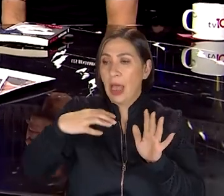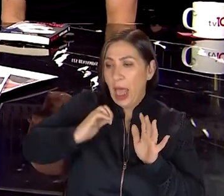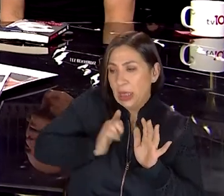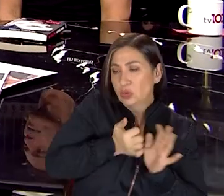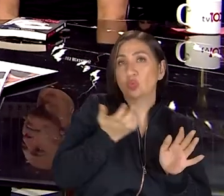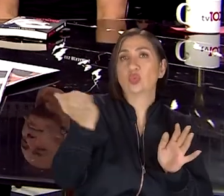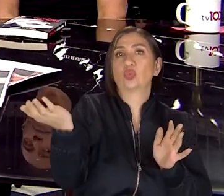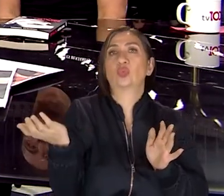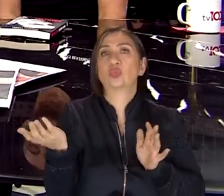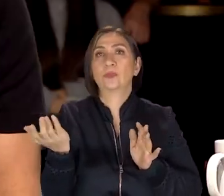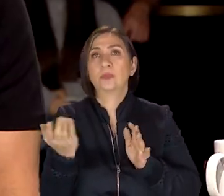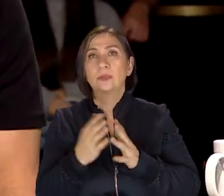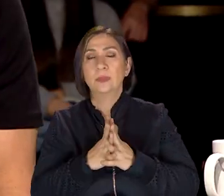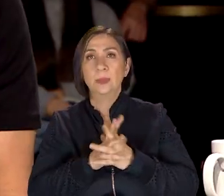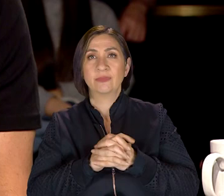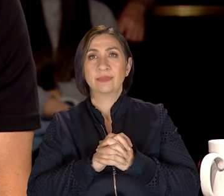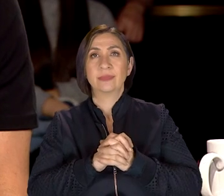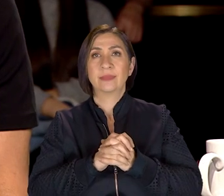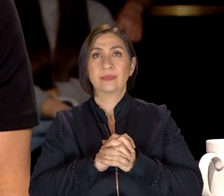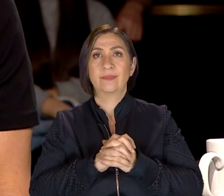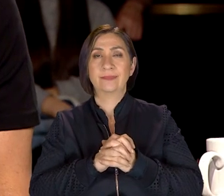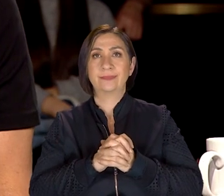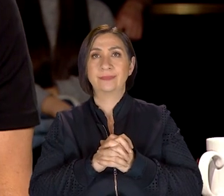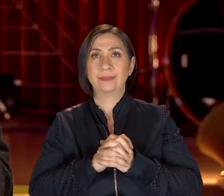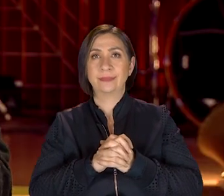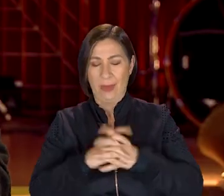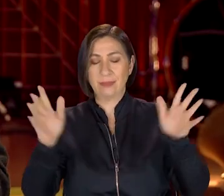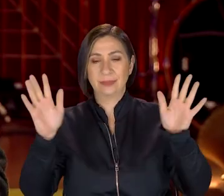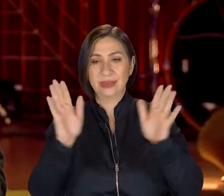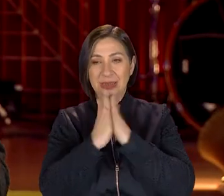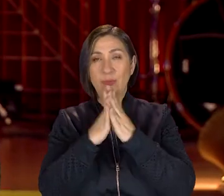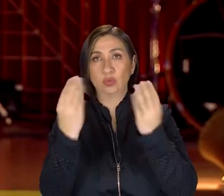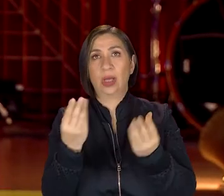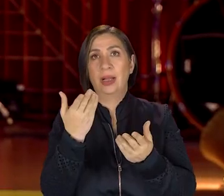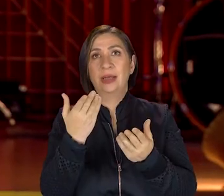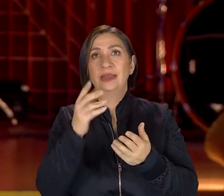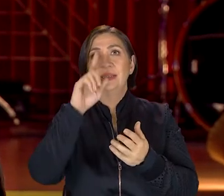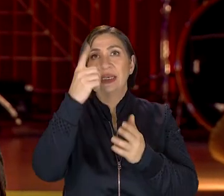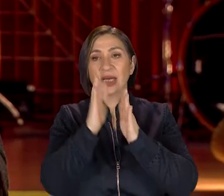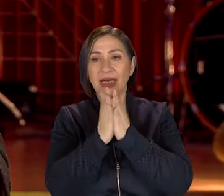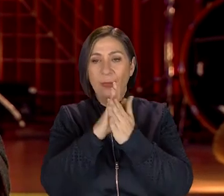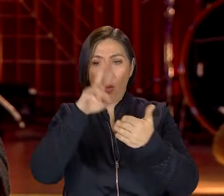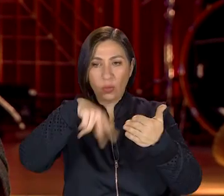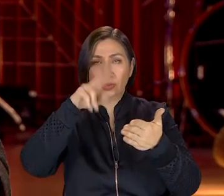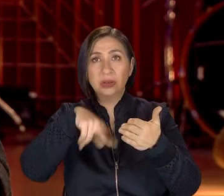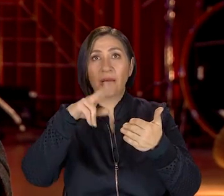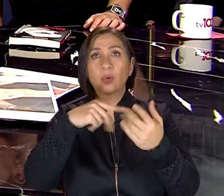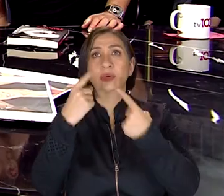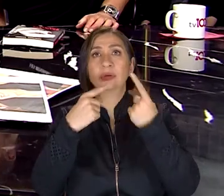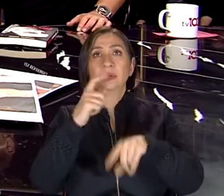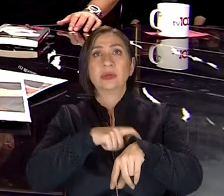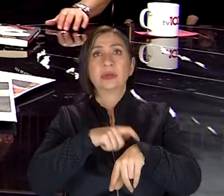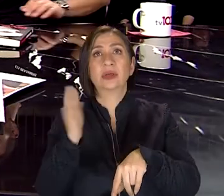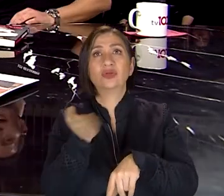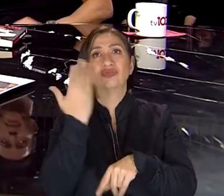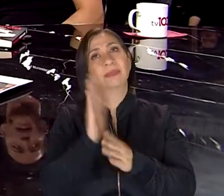kendi mütevazılığını bırak diye uğraşıyorsun. Eyvallah. Allah Allah. Tamam. Kitap güzel abi. Zaten sadece kitaptaki şeylerden ya şöyle, konuşarak saatimiz